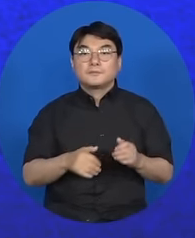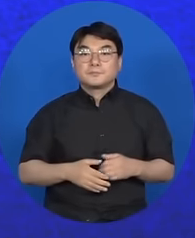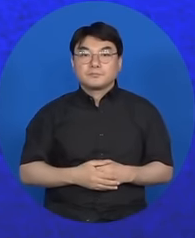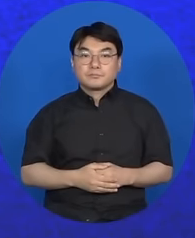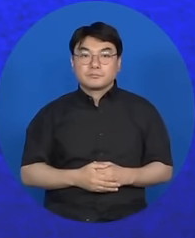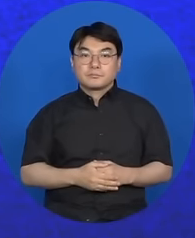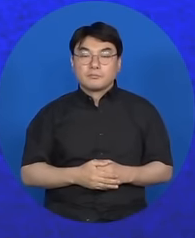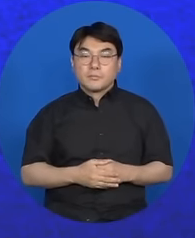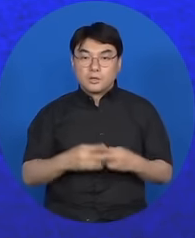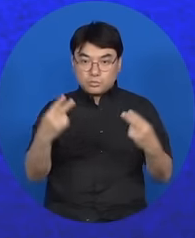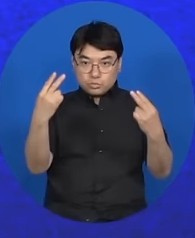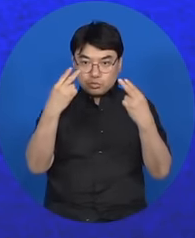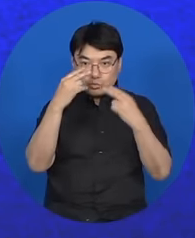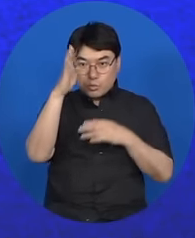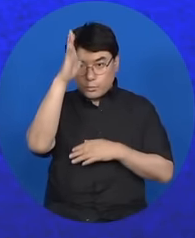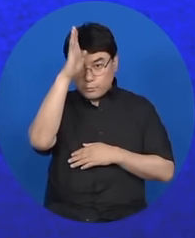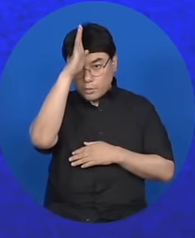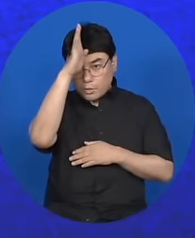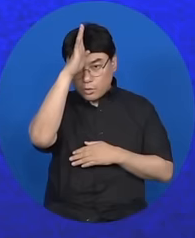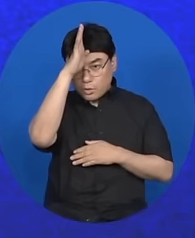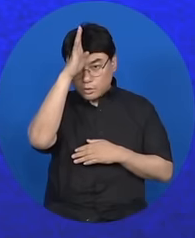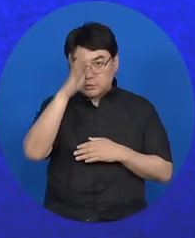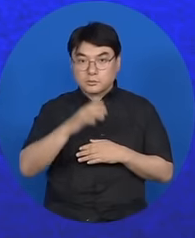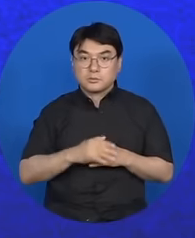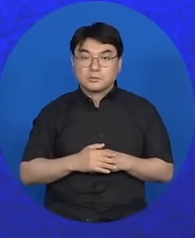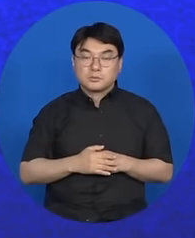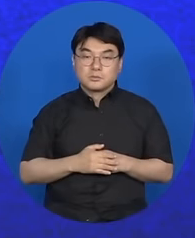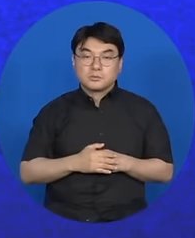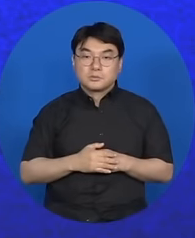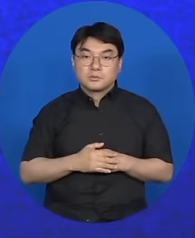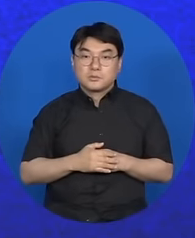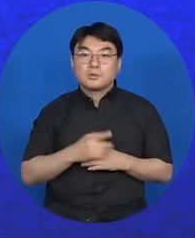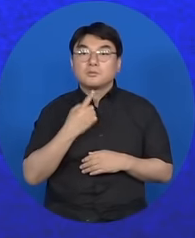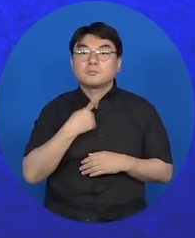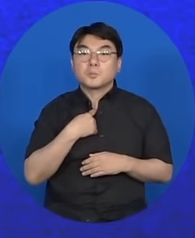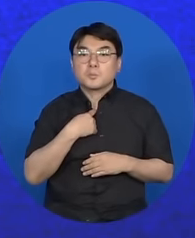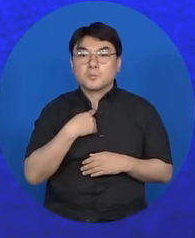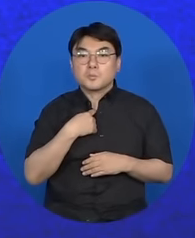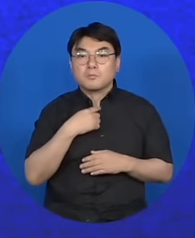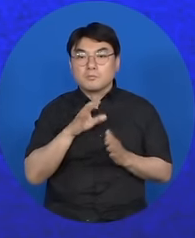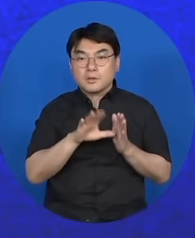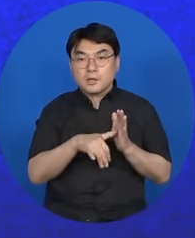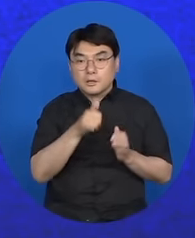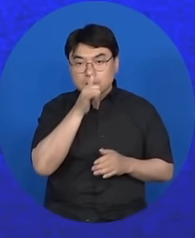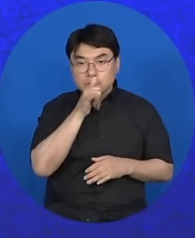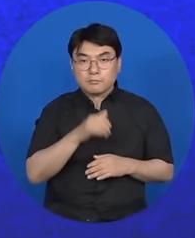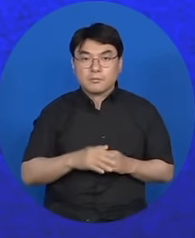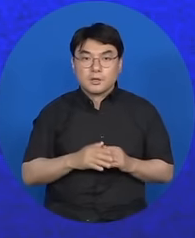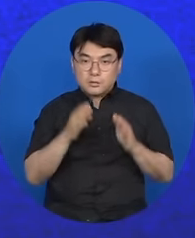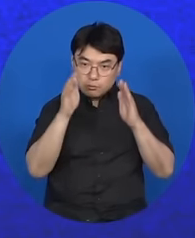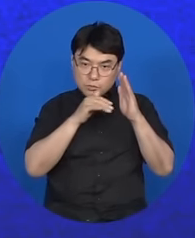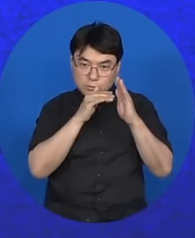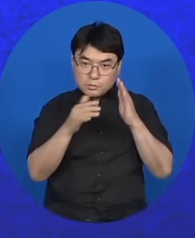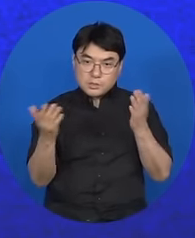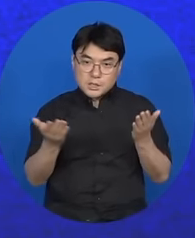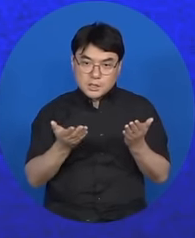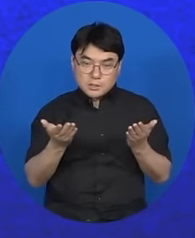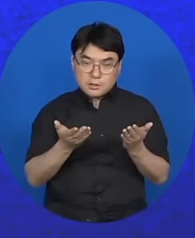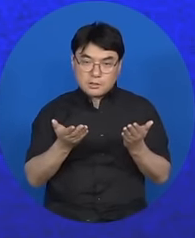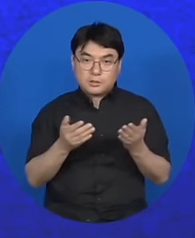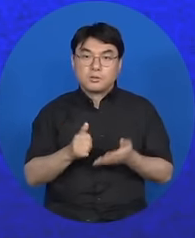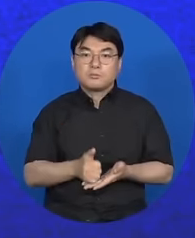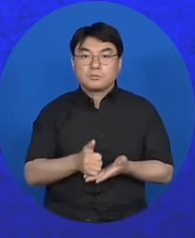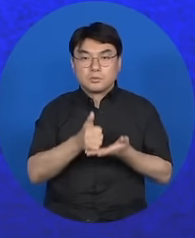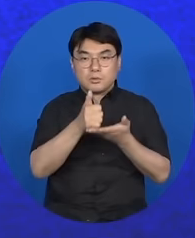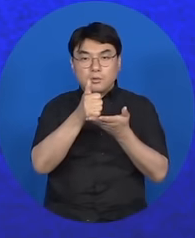이 주목병이라고 하는 것이 우리에게 침투할 때가 있습니다. 공적인 사역과 또 섬기다 보면